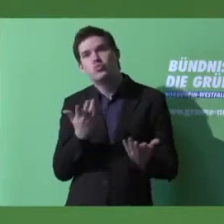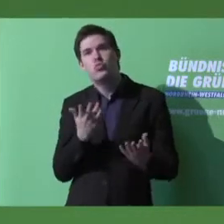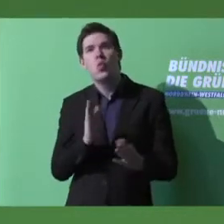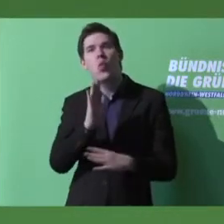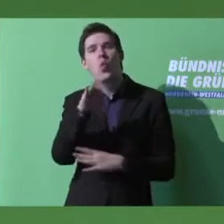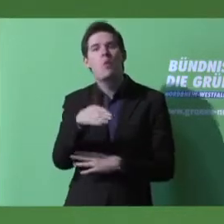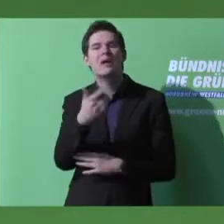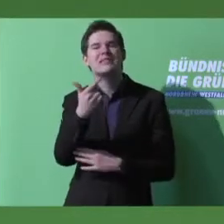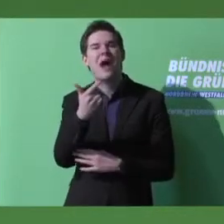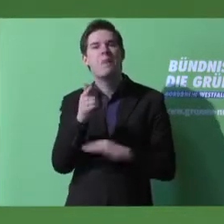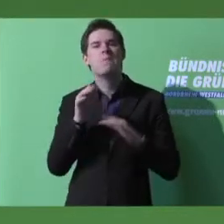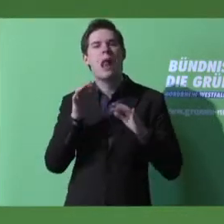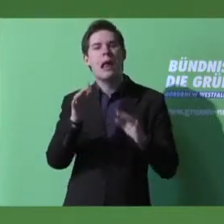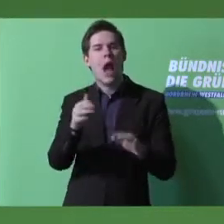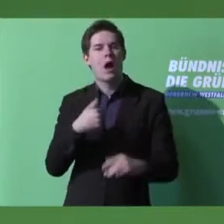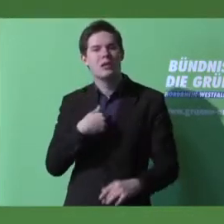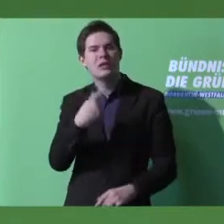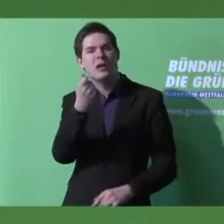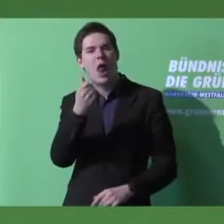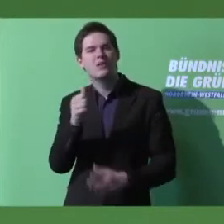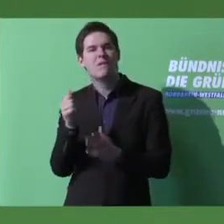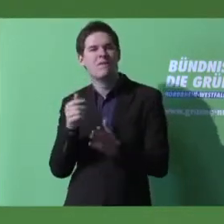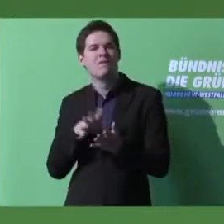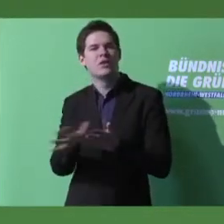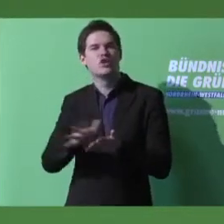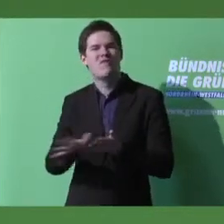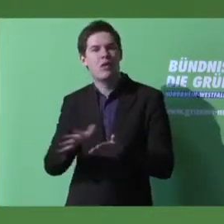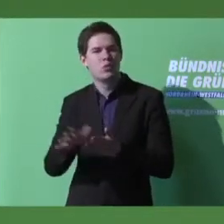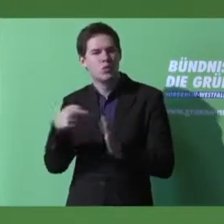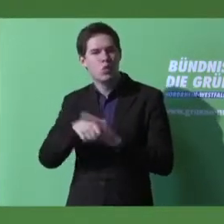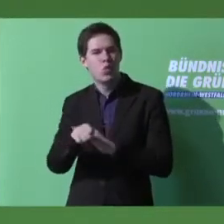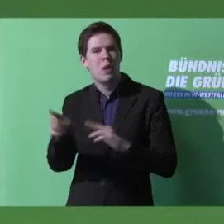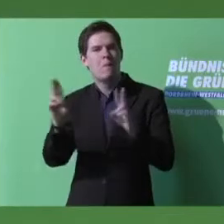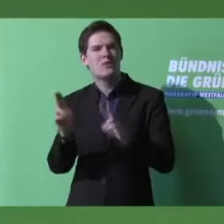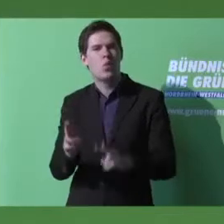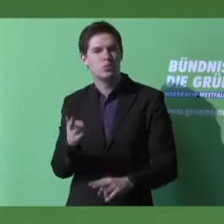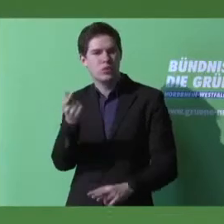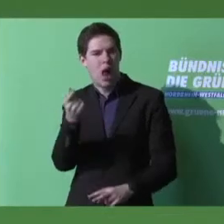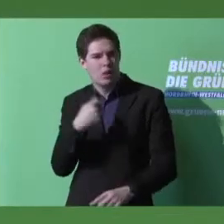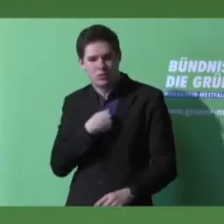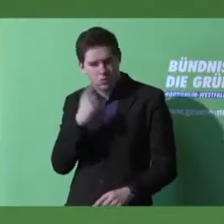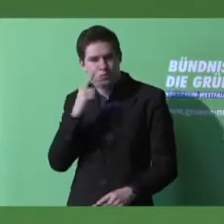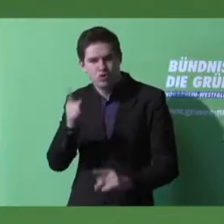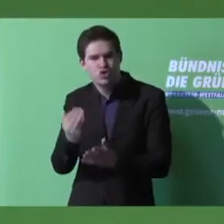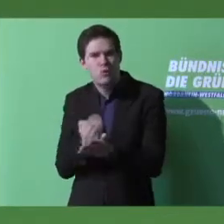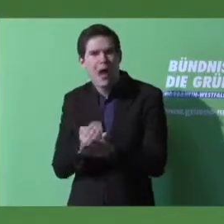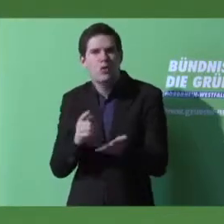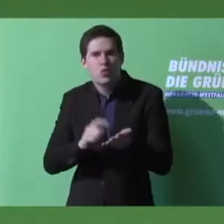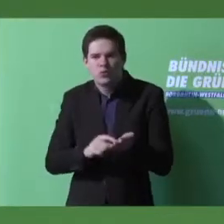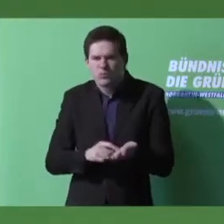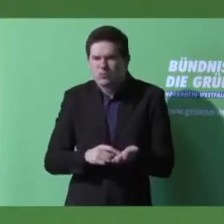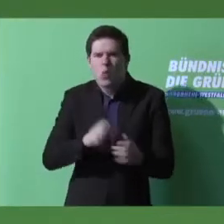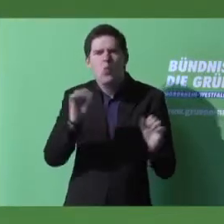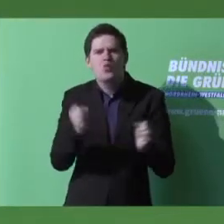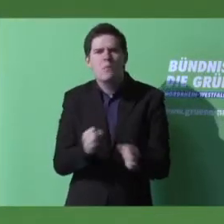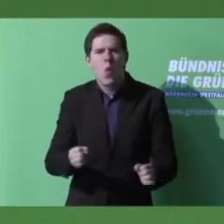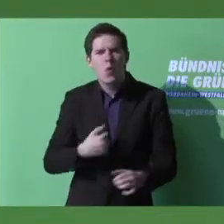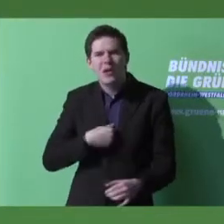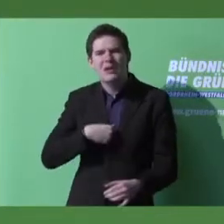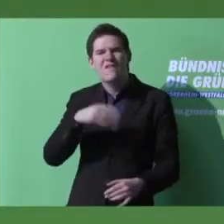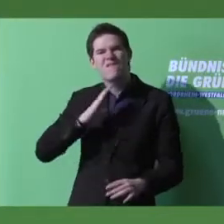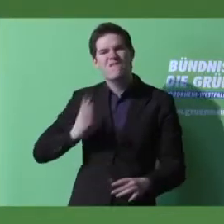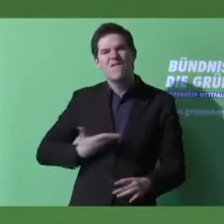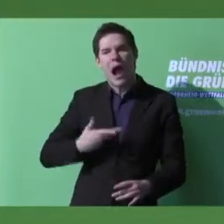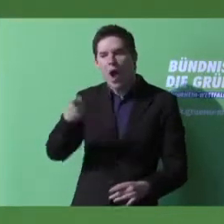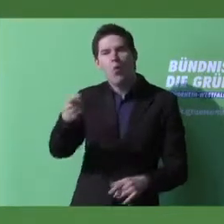2 Milliarden Geldverschwendung durch das Betreuungsgeld sparen, weil wir es falsch finden, Frauen vom Arbeitsmarkt fernzuhalten